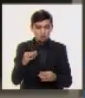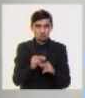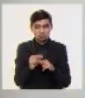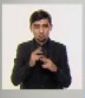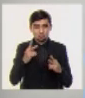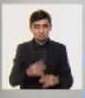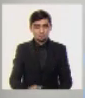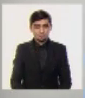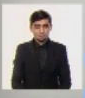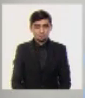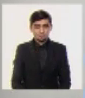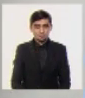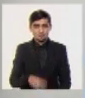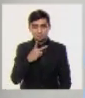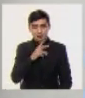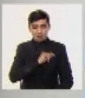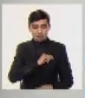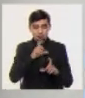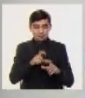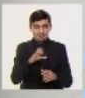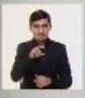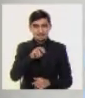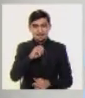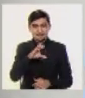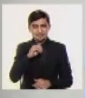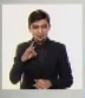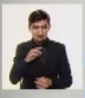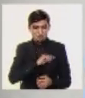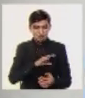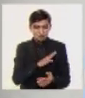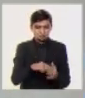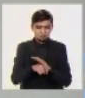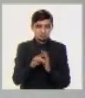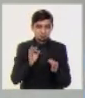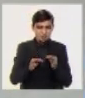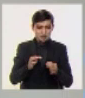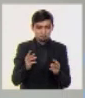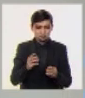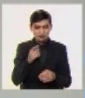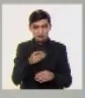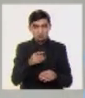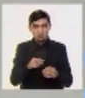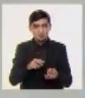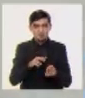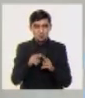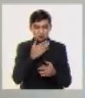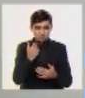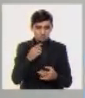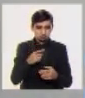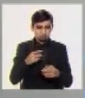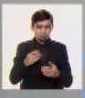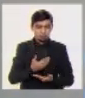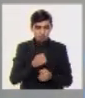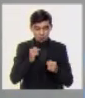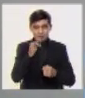лечения. Двое рабочих слесарей, машинист из котлов в состоянии средней степени тяжести. Их жизни ничего не угрожает.